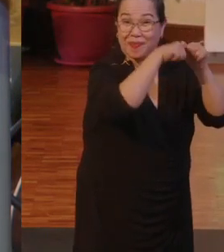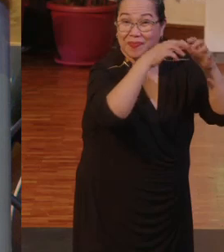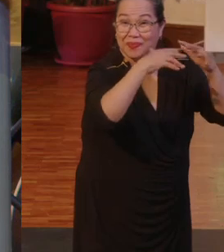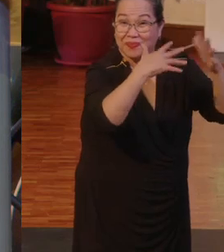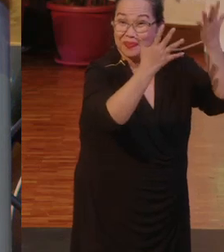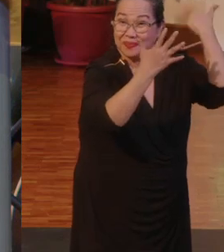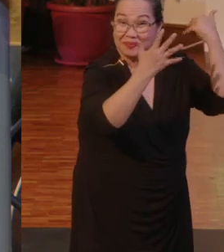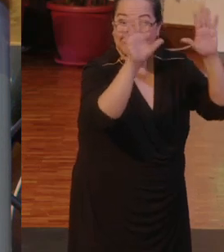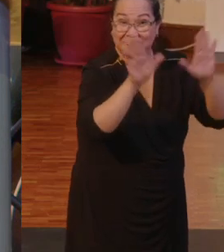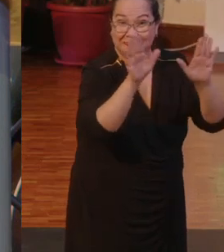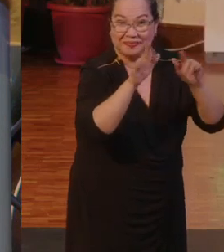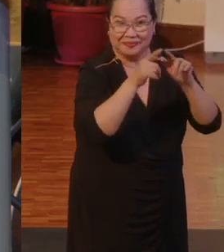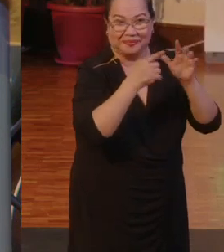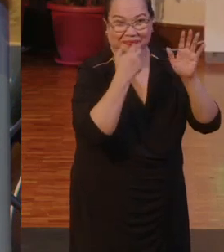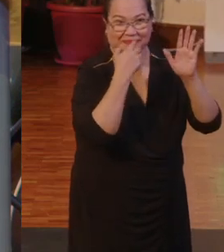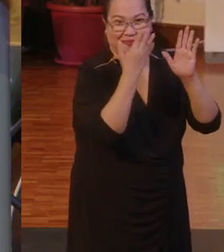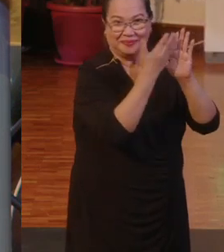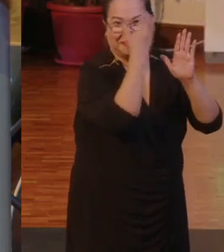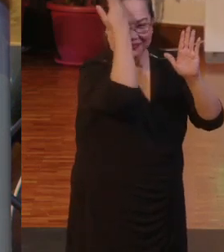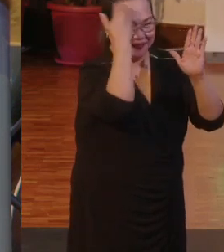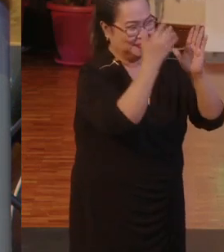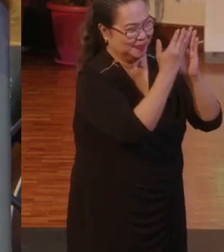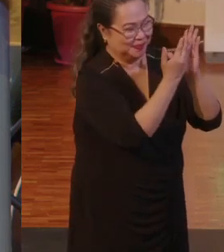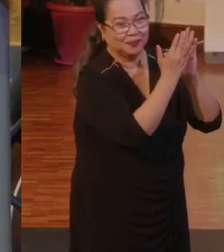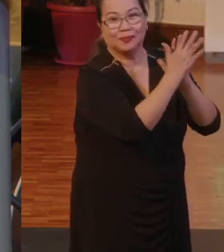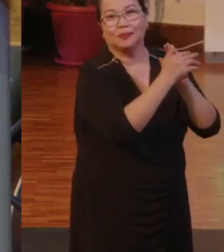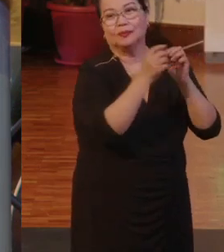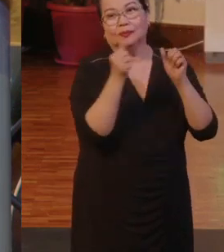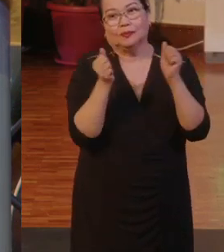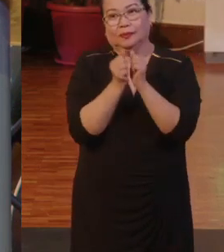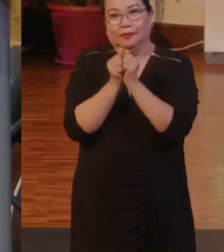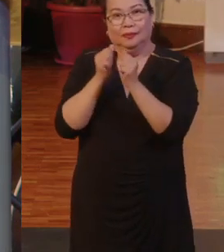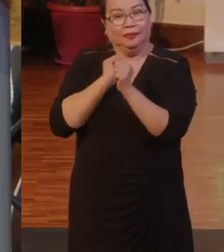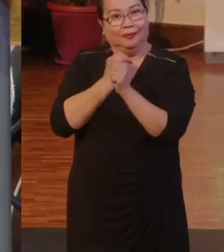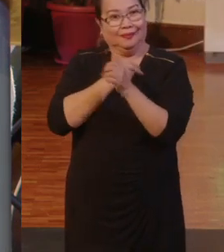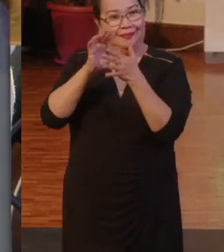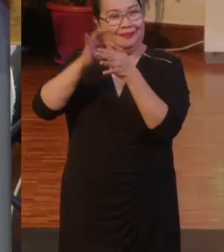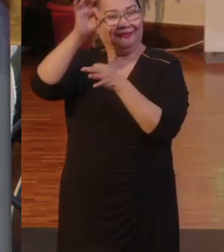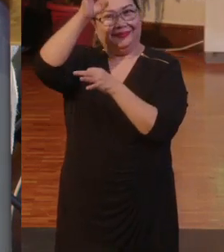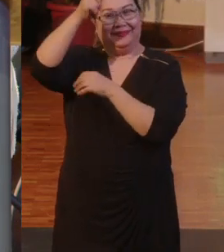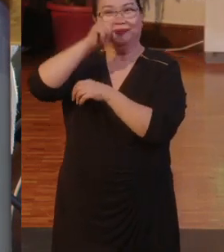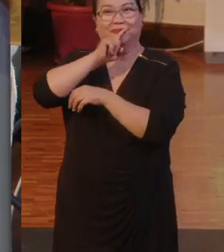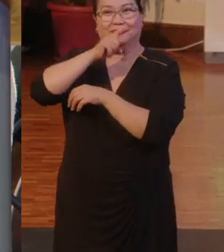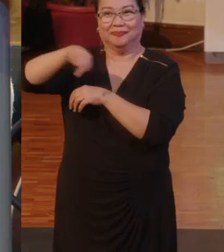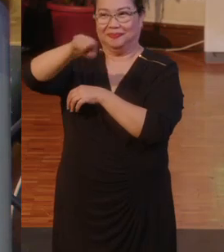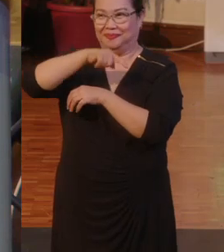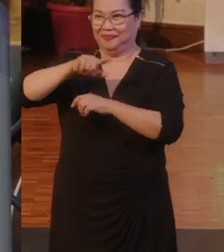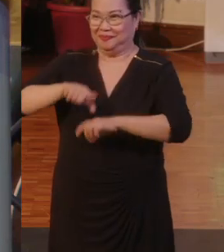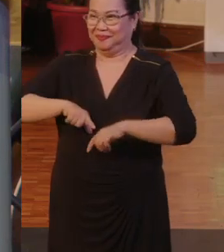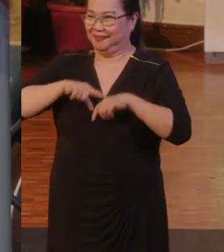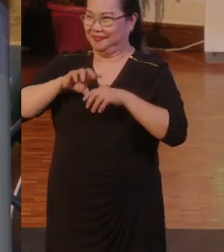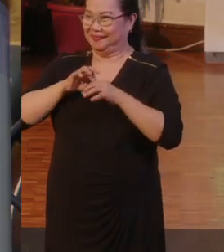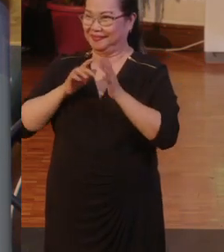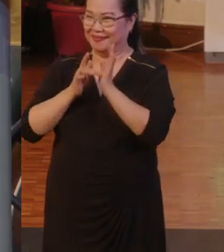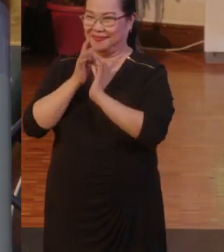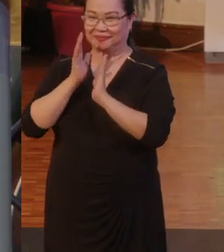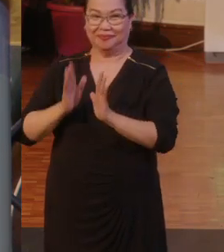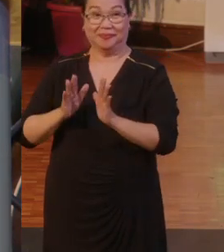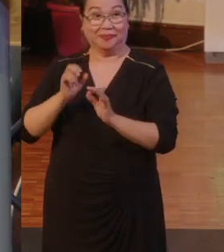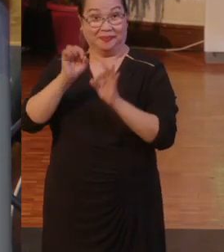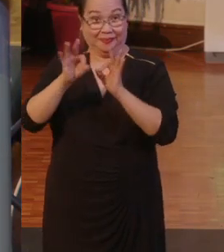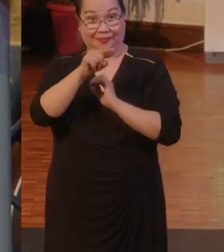Gayon din, di ba mga kapatid, katuwang din natin ang kanyang Espiritu Santo sa ating buhay Kristiyano, na